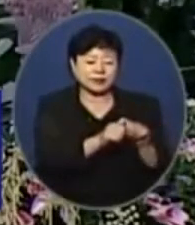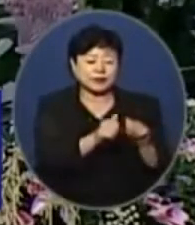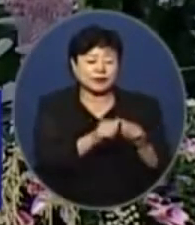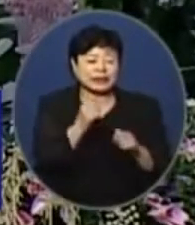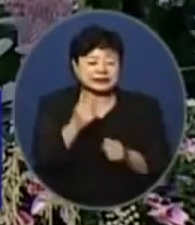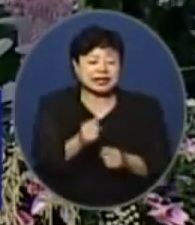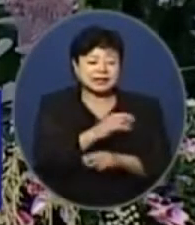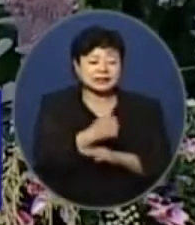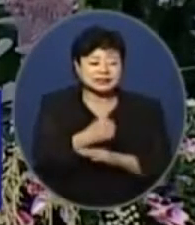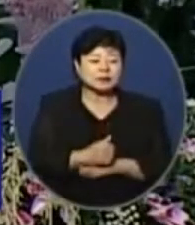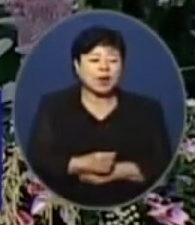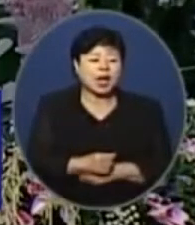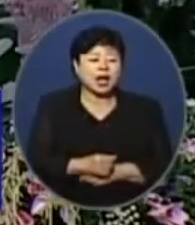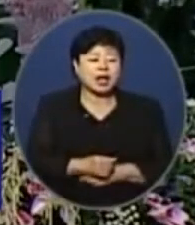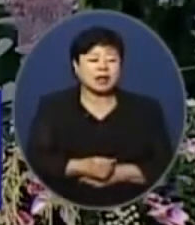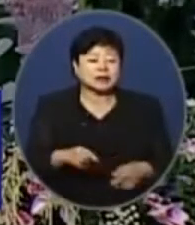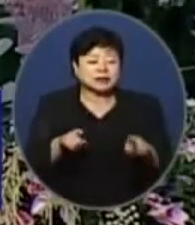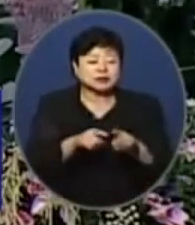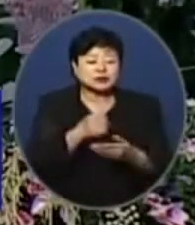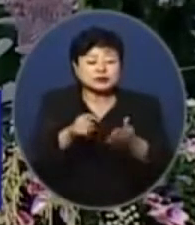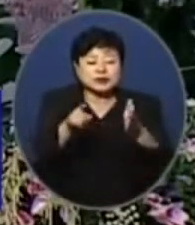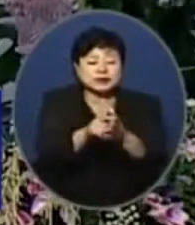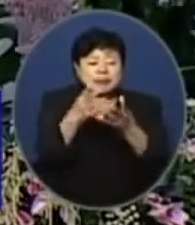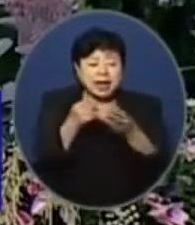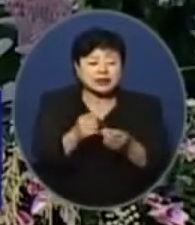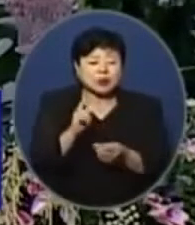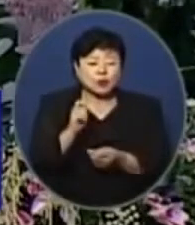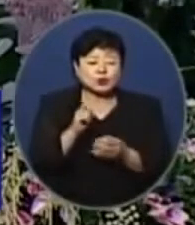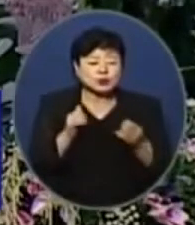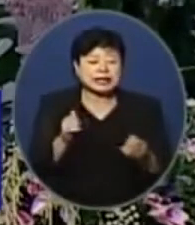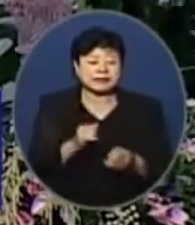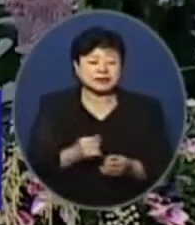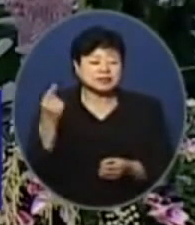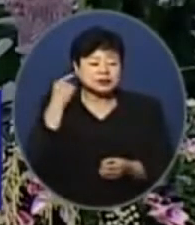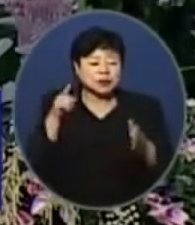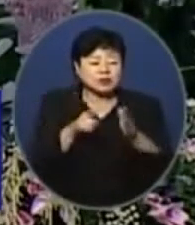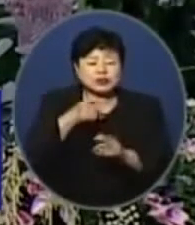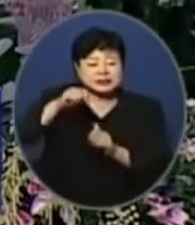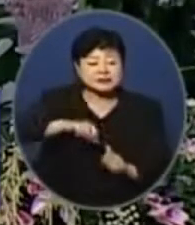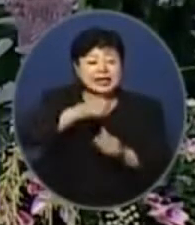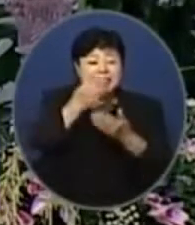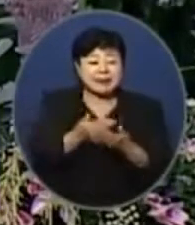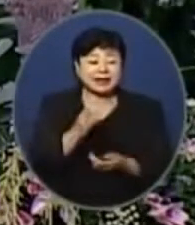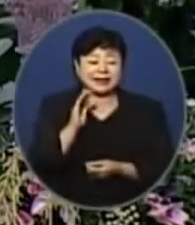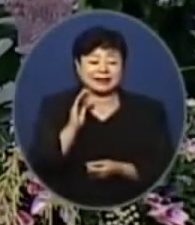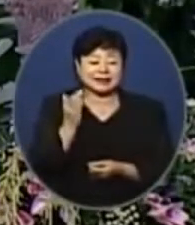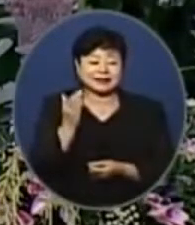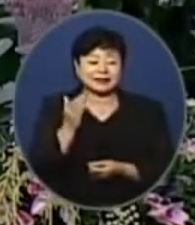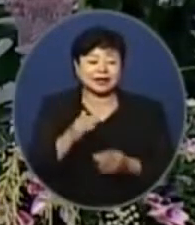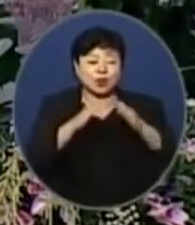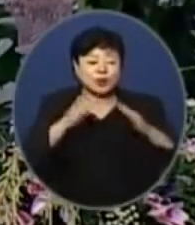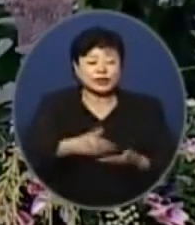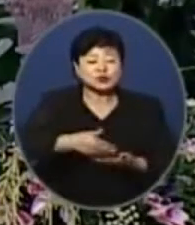회당장 그리스도보가 온 지방과 더불어 주를 믿으며 수많은 고린도 사람도 듣고 믿어 침례를 받더라. 그가